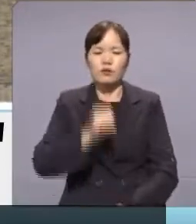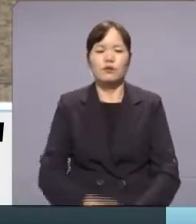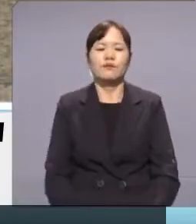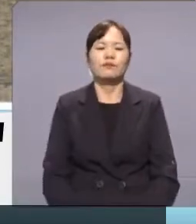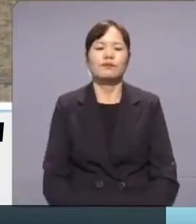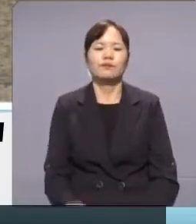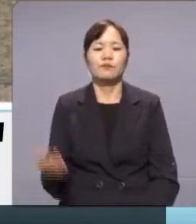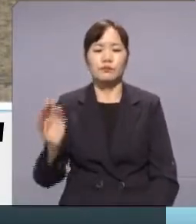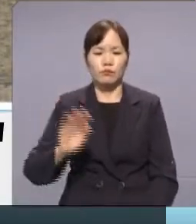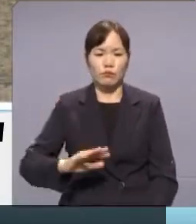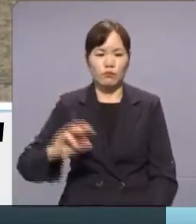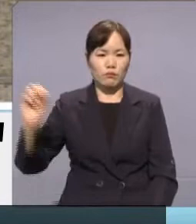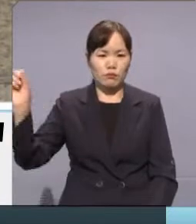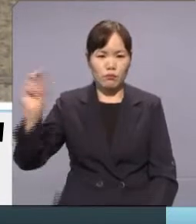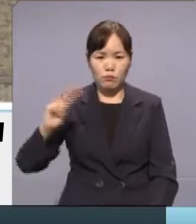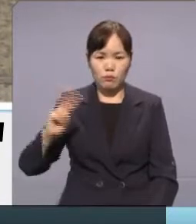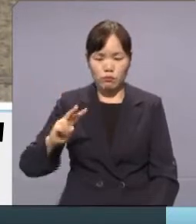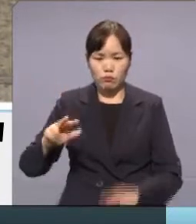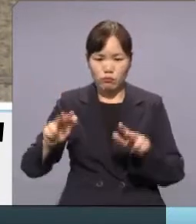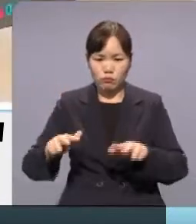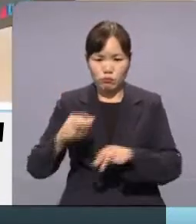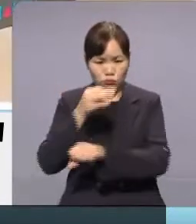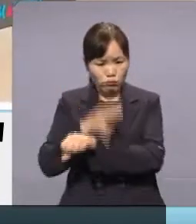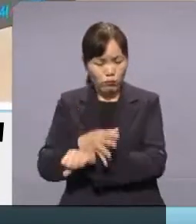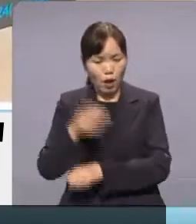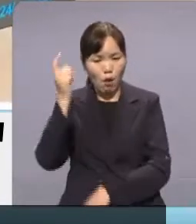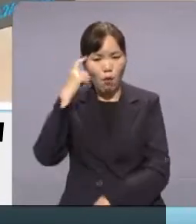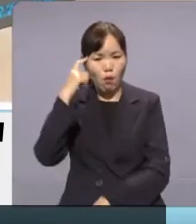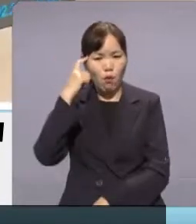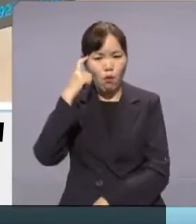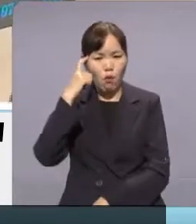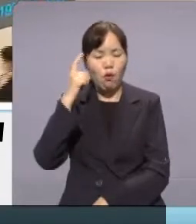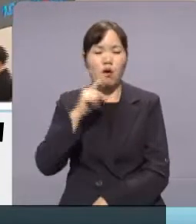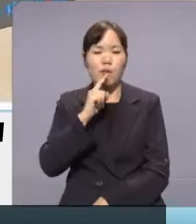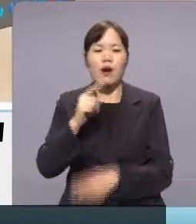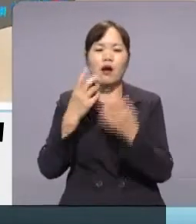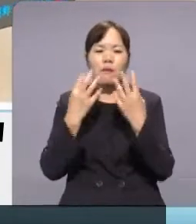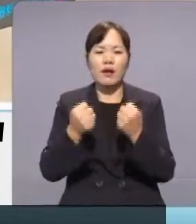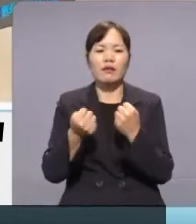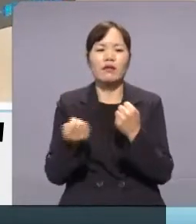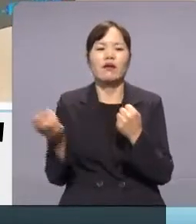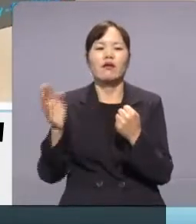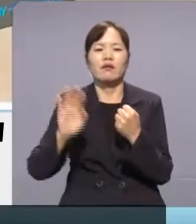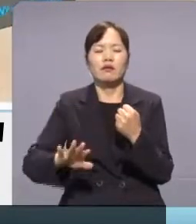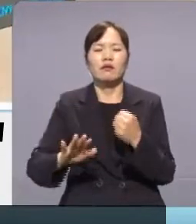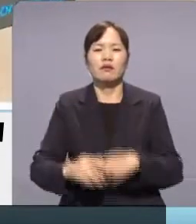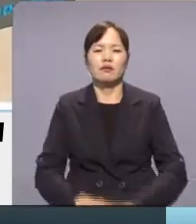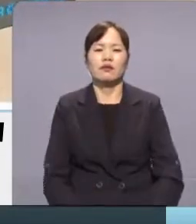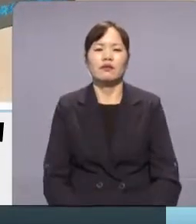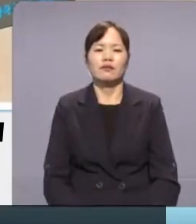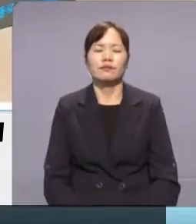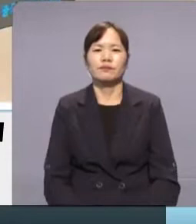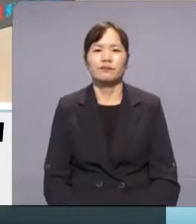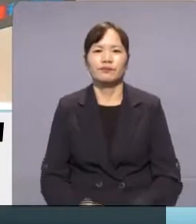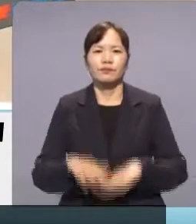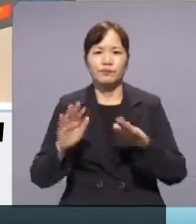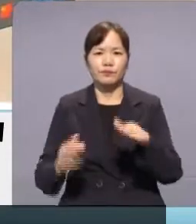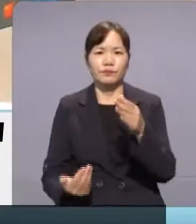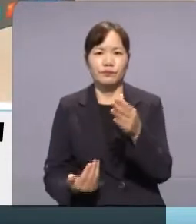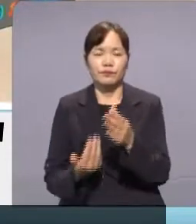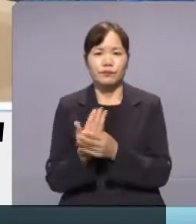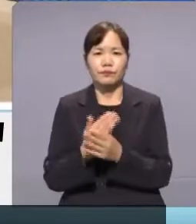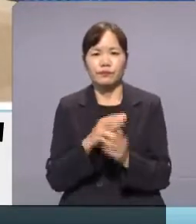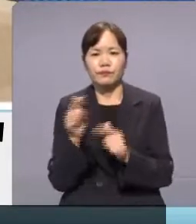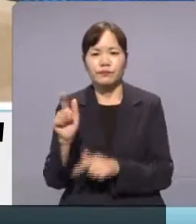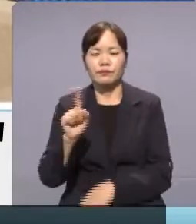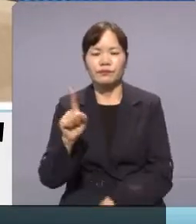느닷없이 뭐 인제서야 들어오냐 이런 말씀들을 많이 하시는데 지금 뭐 어떤 사건들이 지금 지난주에